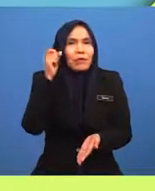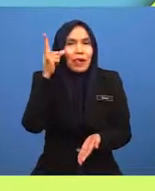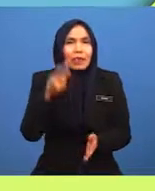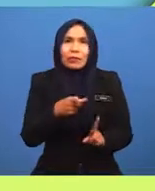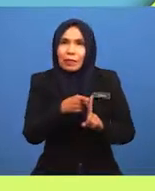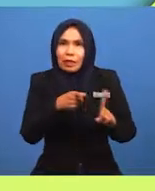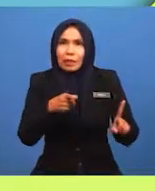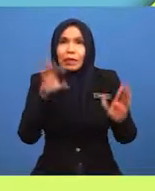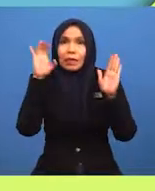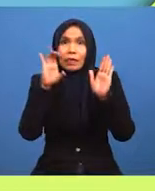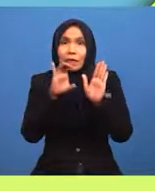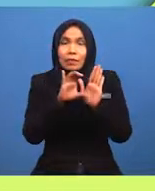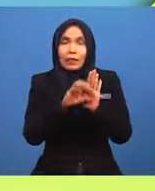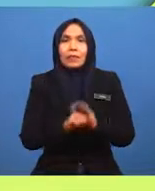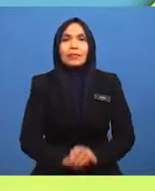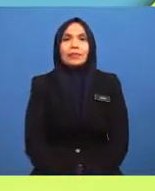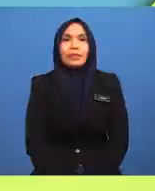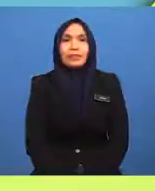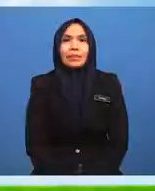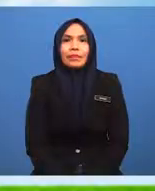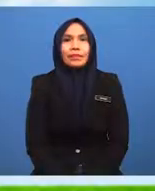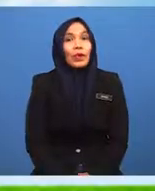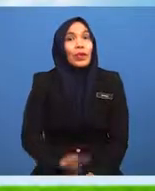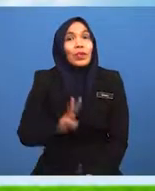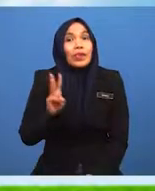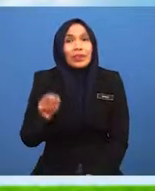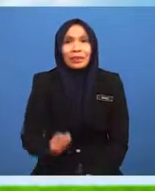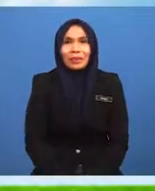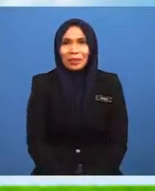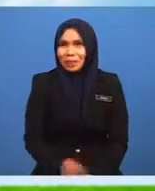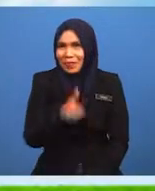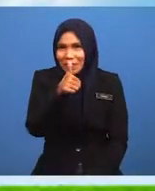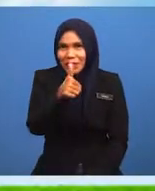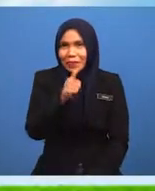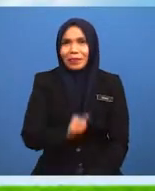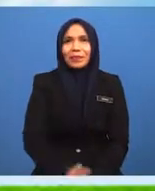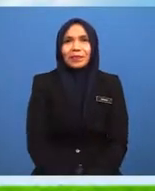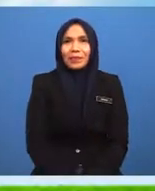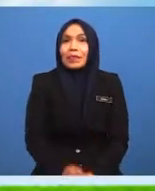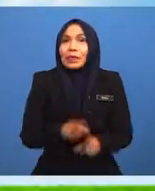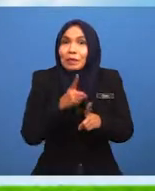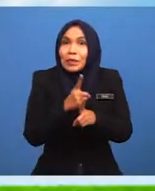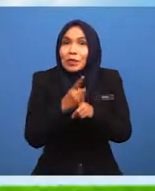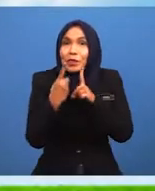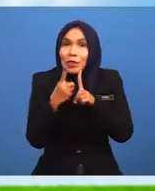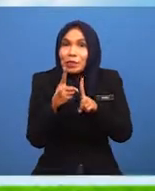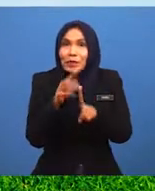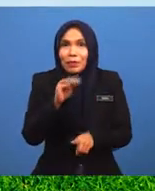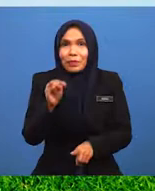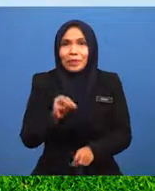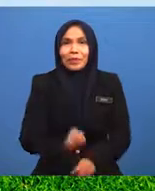daripada gambar-gambar tersebut? Wah, bagus! Betul jawapan